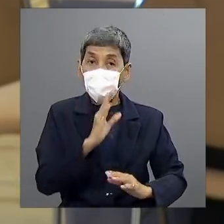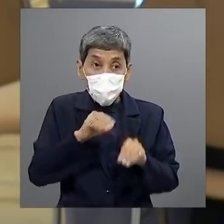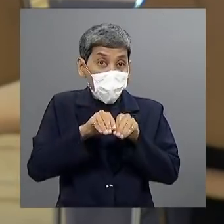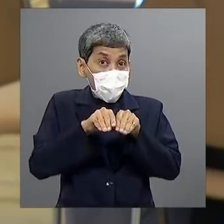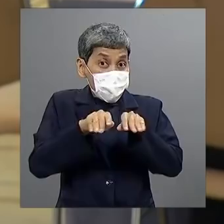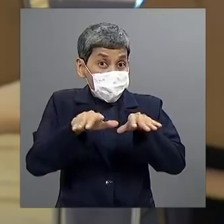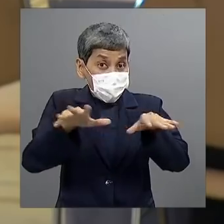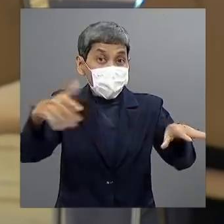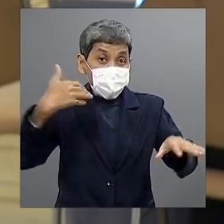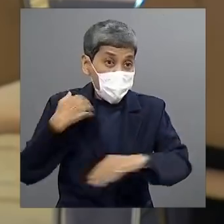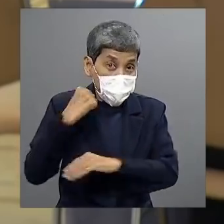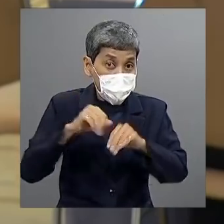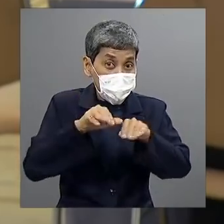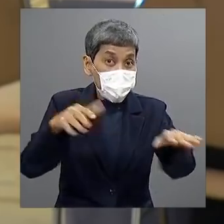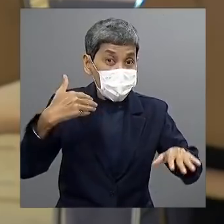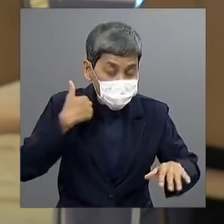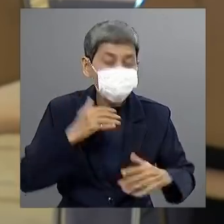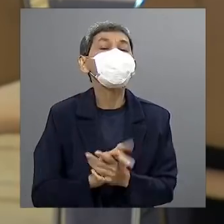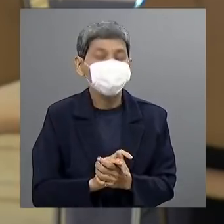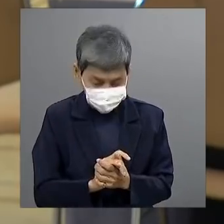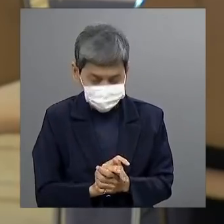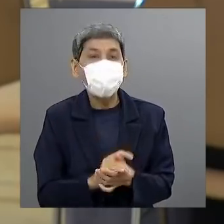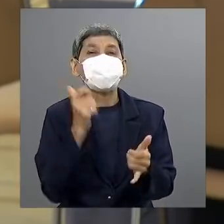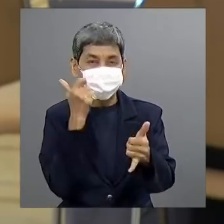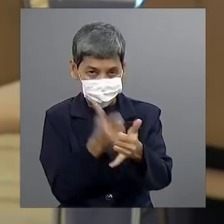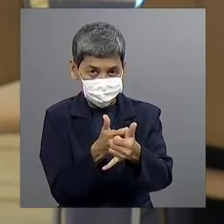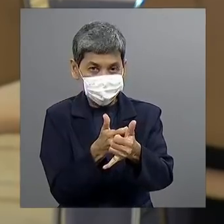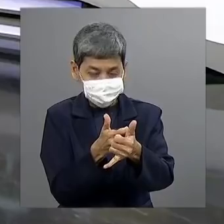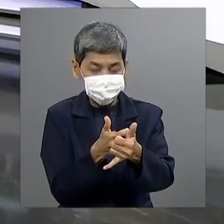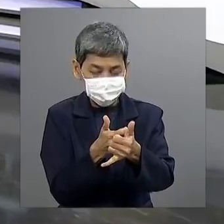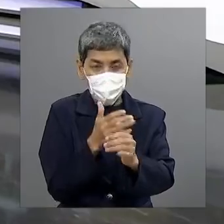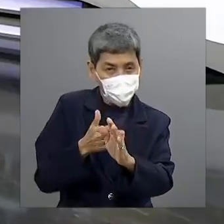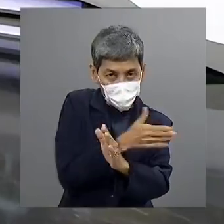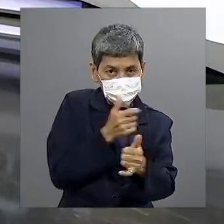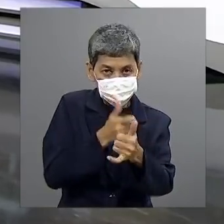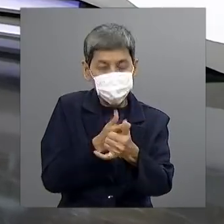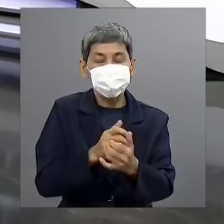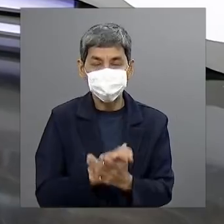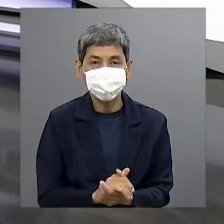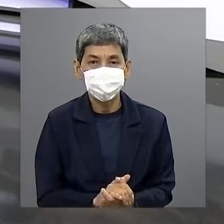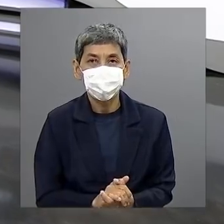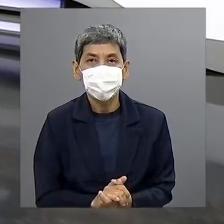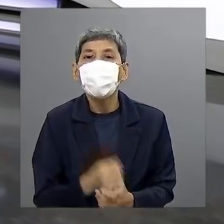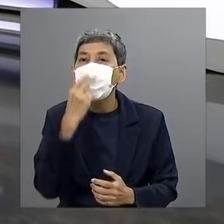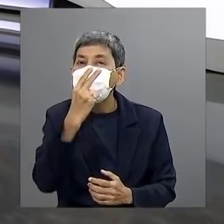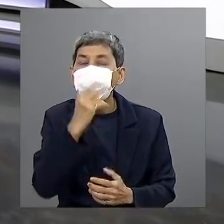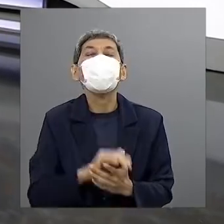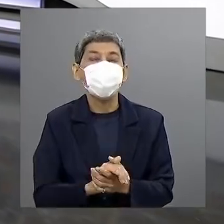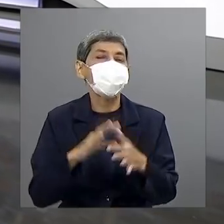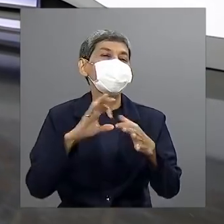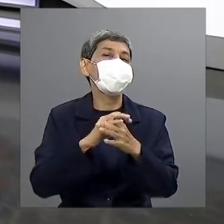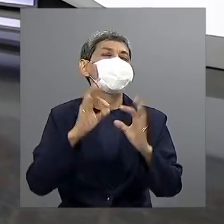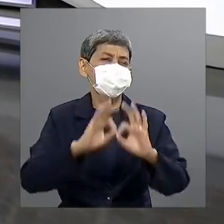าดตามฤดูกาลก็ควรที่จะกระตุ้นก่อนที่จะมีการระบาดเกิดขึ้นในประเทศไทยอีกครั้งค่ะนี่ก็เป็นความเคลื่อนไหวแล้วก็ประเด็นสำคัญสำหรับ